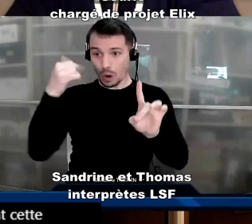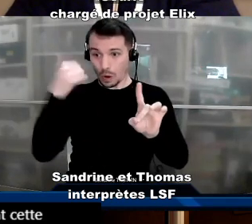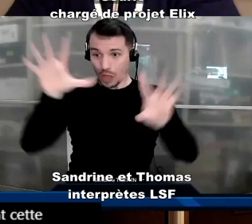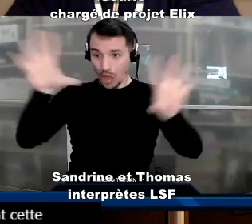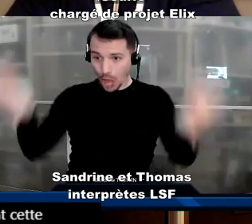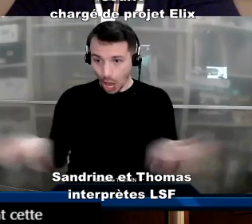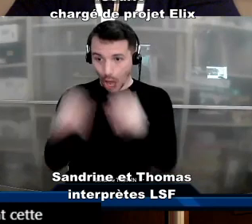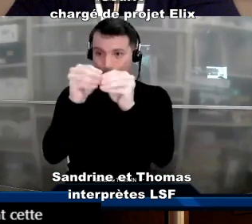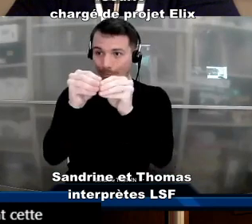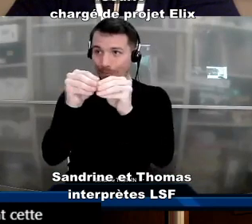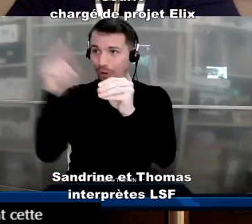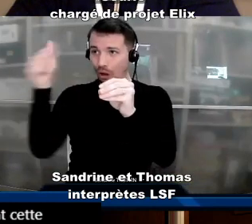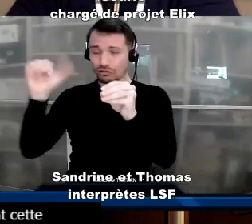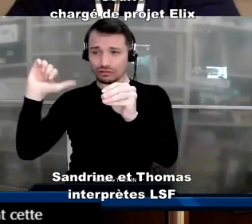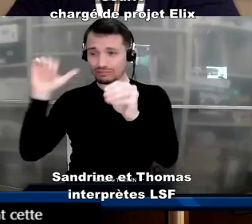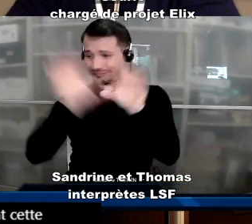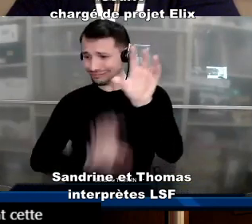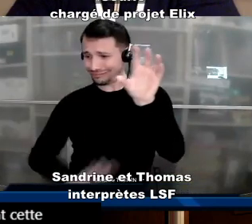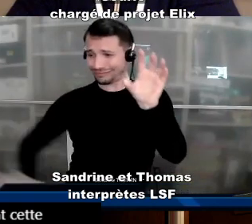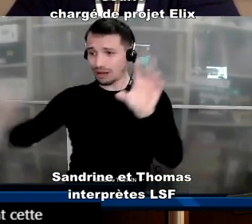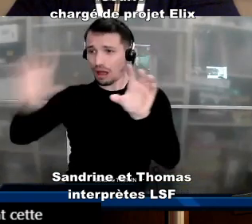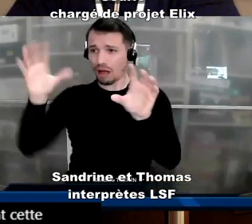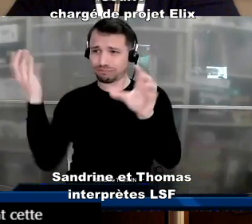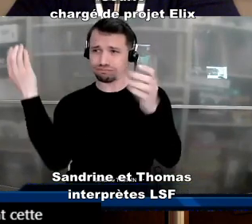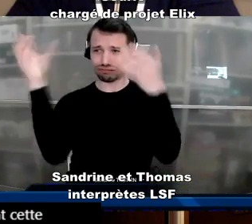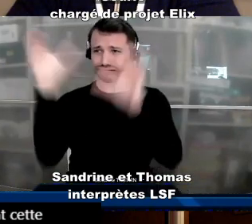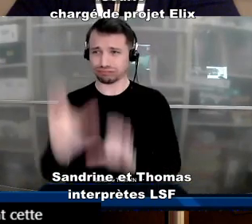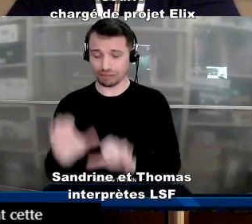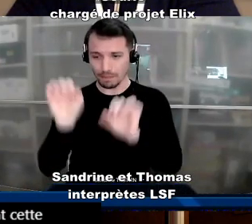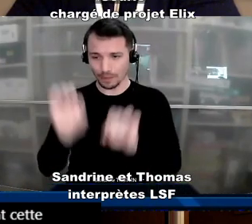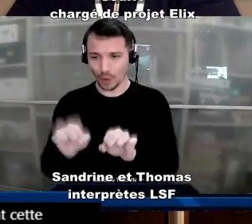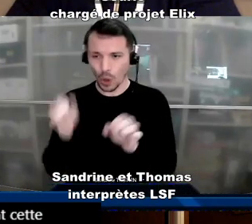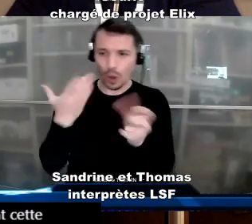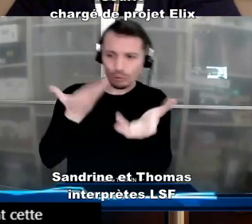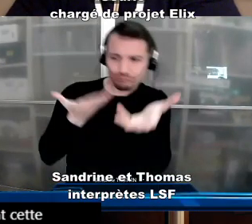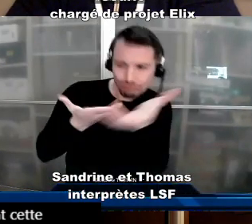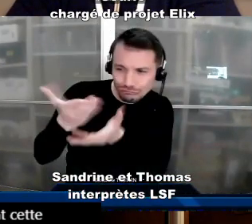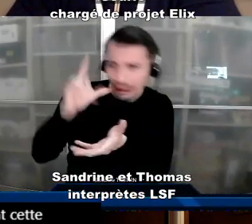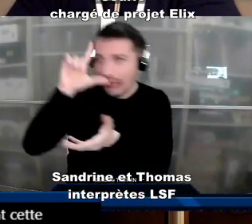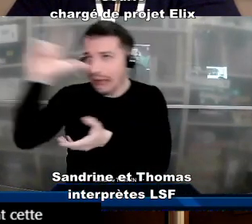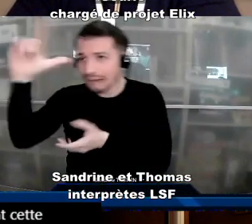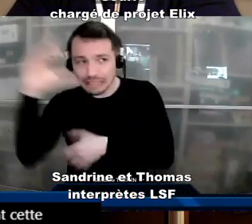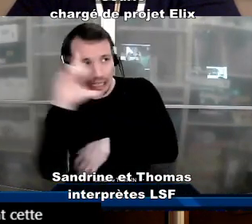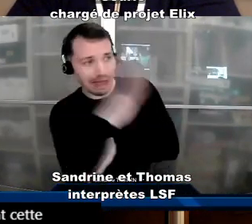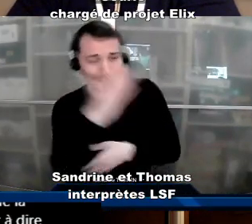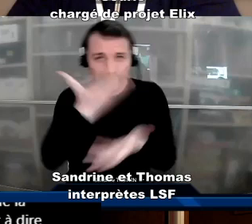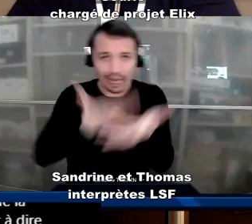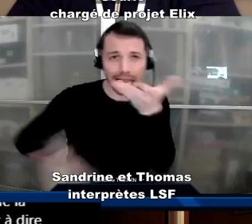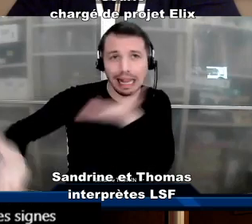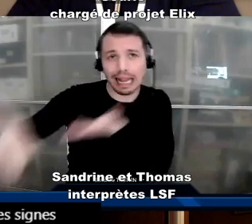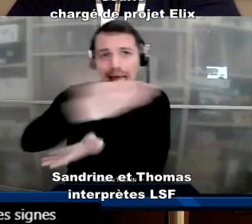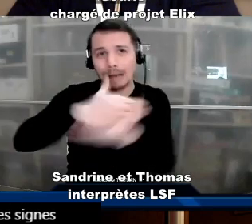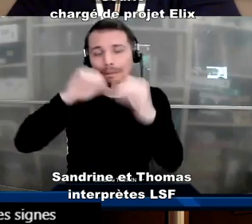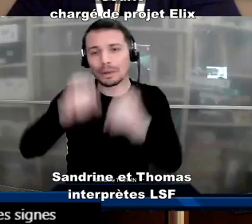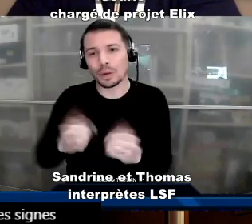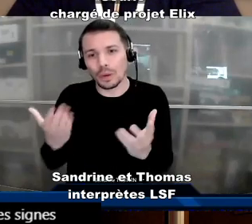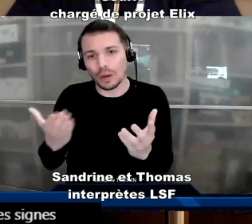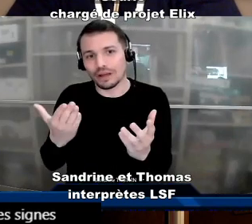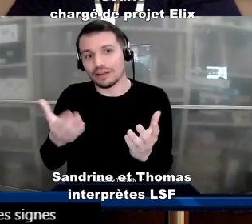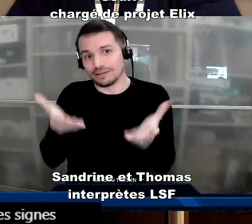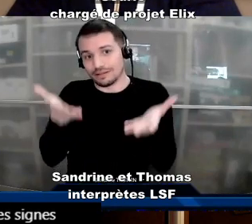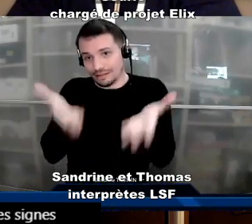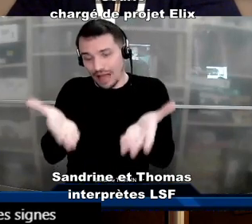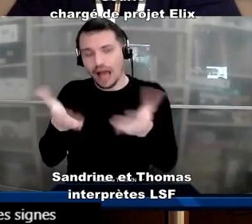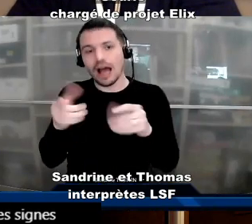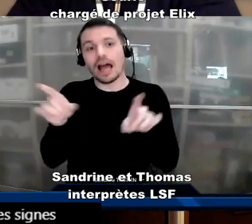échanger sur les différents signes. Et après, l'autre objectif d'Elix en général, c'est vraiment